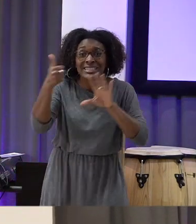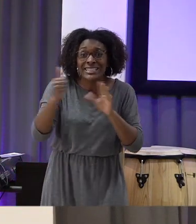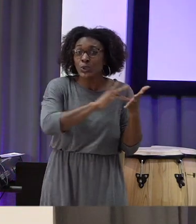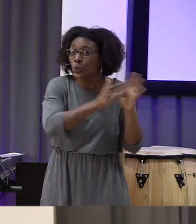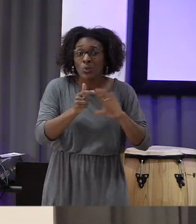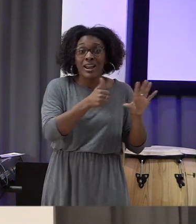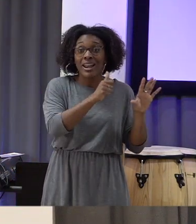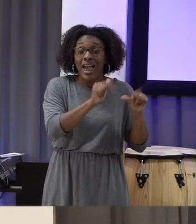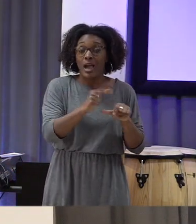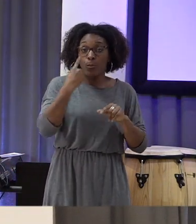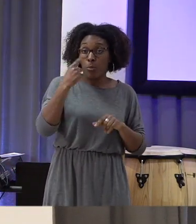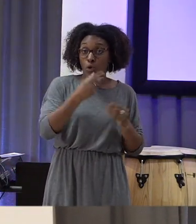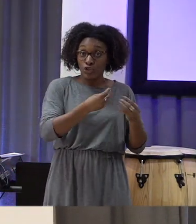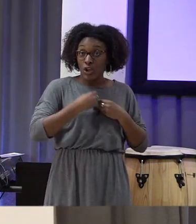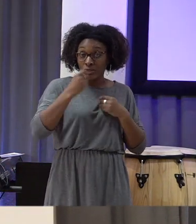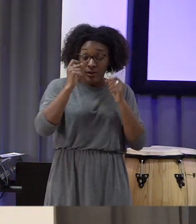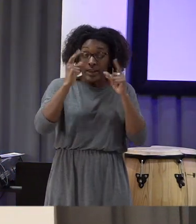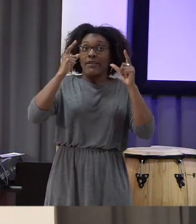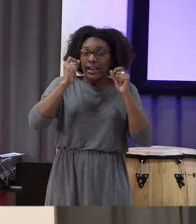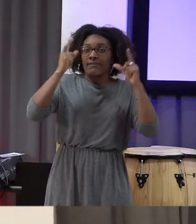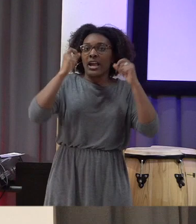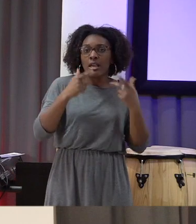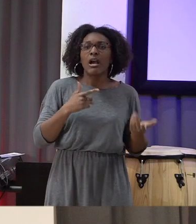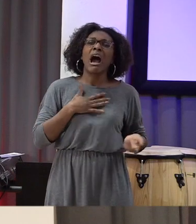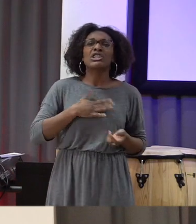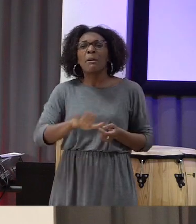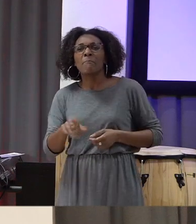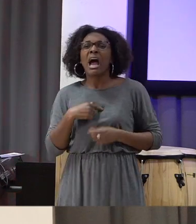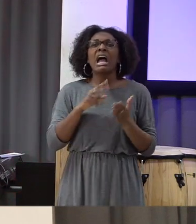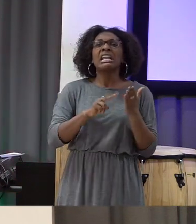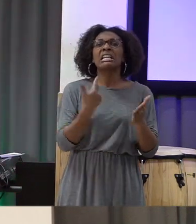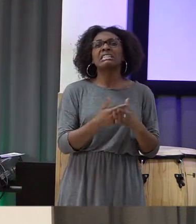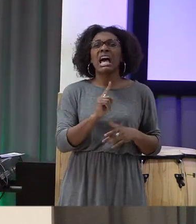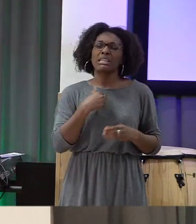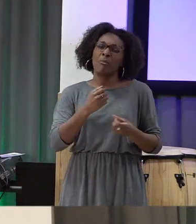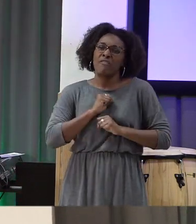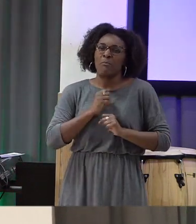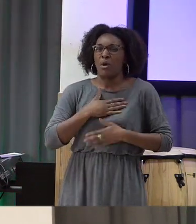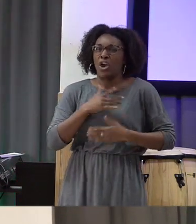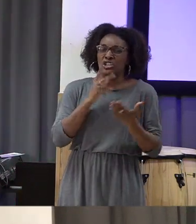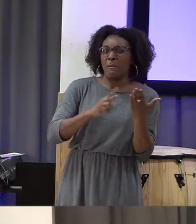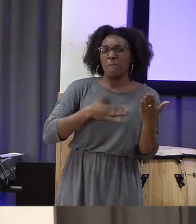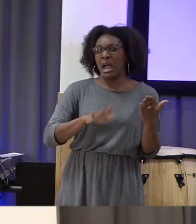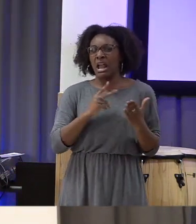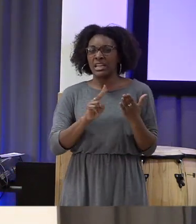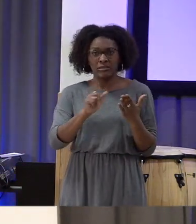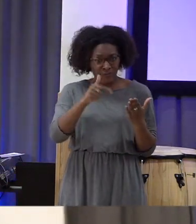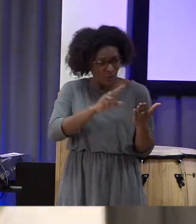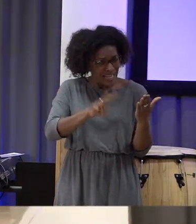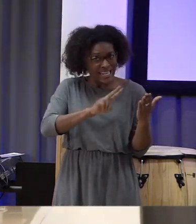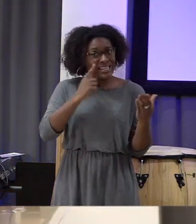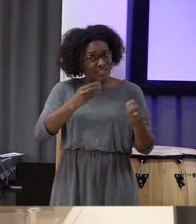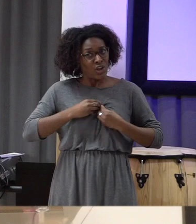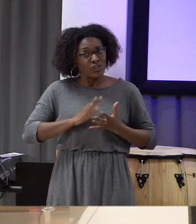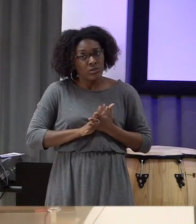Alléluia. Aimer ou pas, nous devons nous laisser transformer